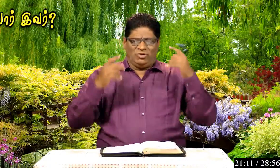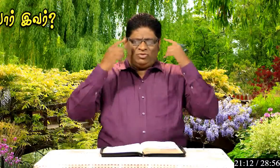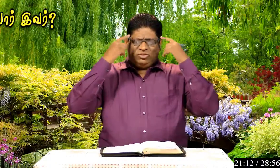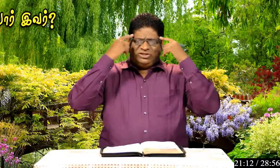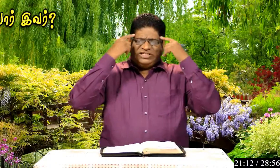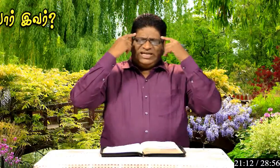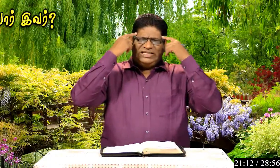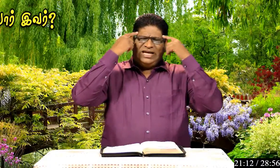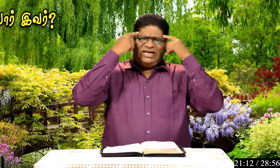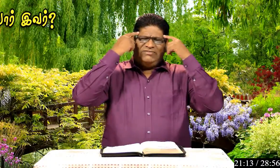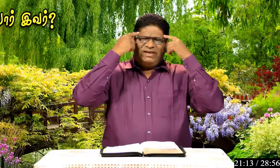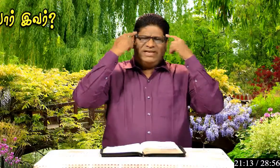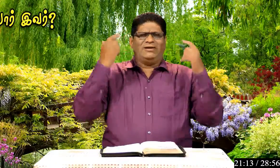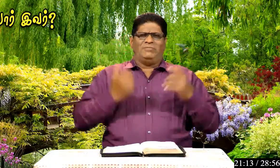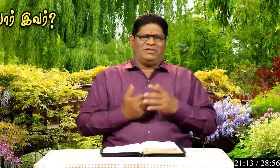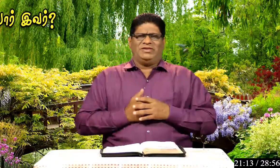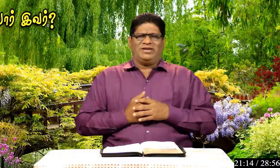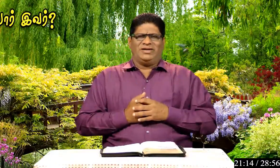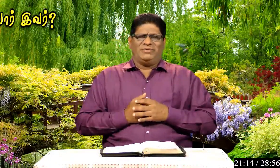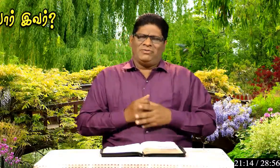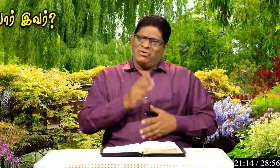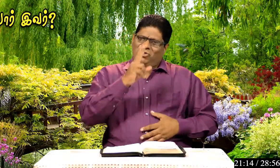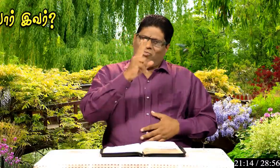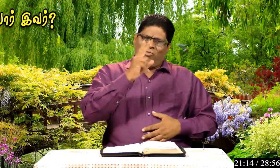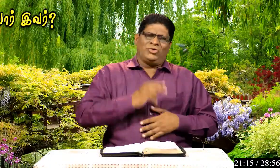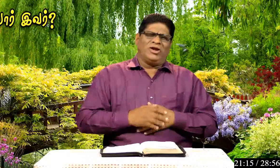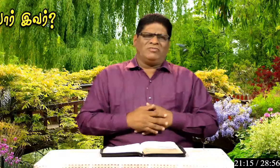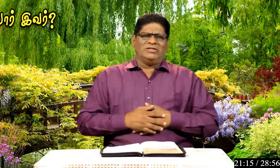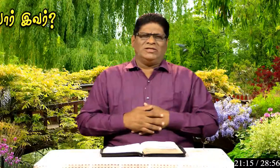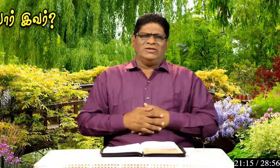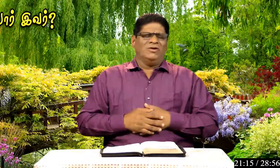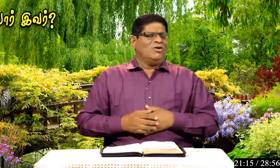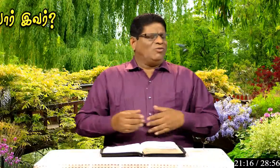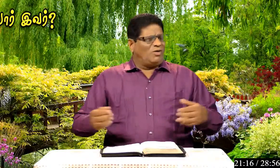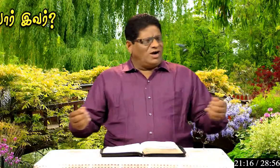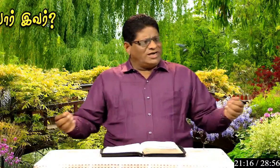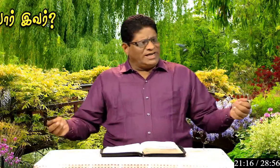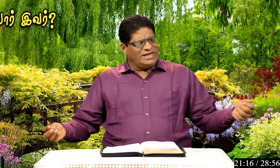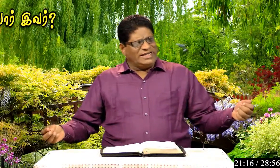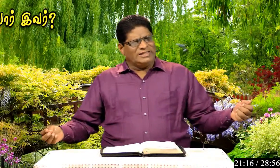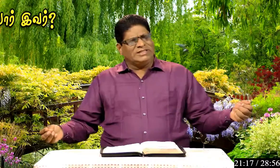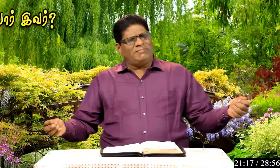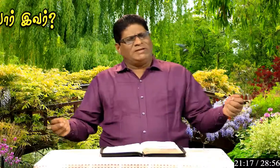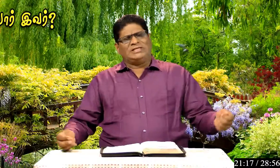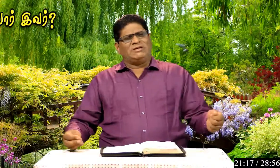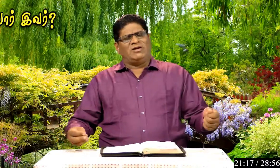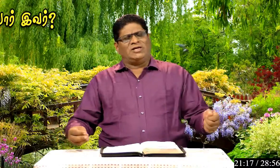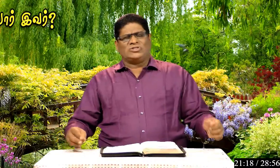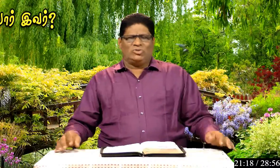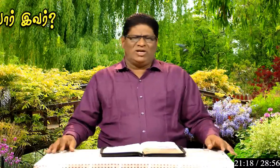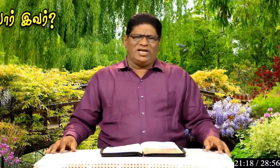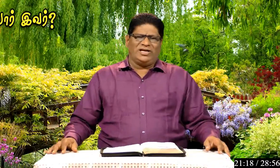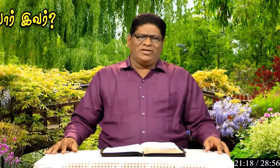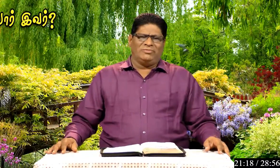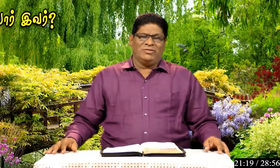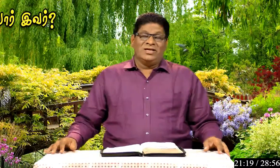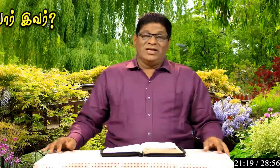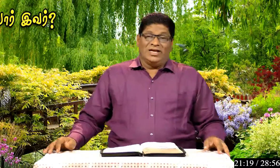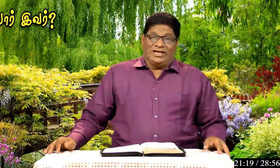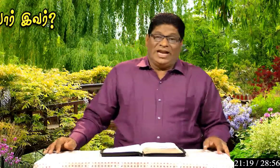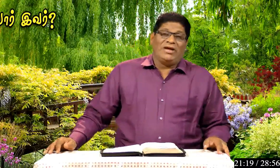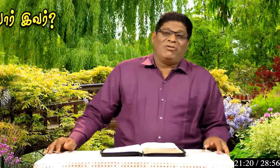முன்னுரிமைகளிலும் ஒரு தெளிந்த அறிவை நீங்கள் பெறுவீர்கள். 3, வாழ்க்கையின் எந்த பதட்டமான